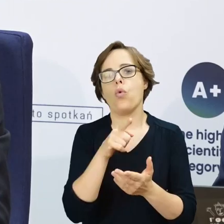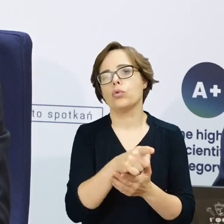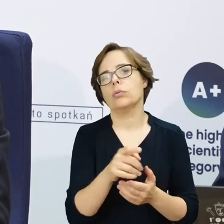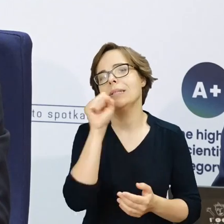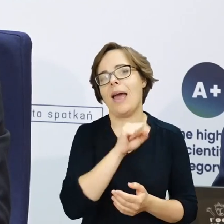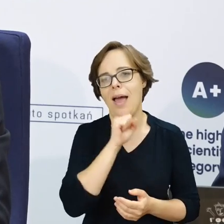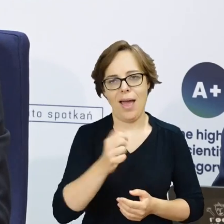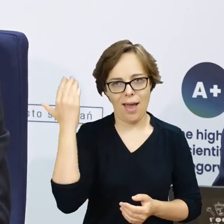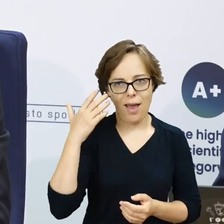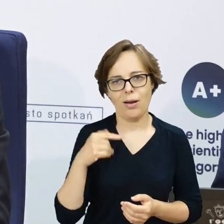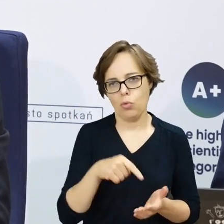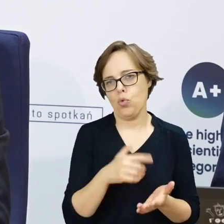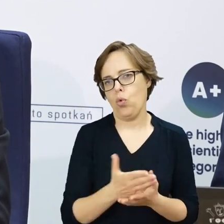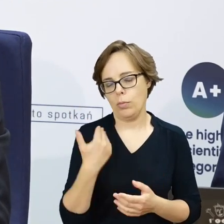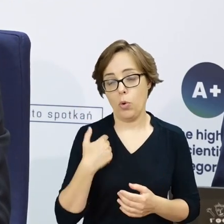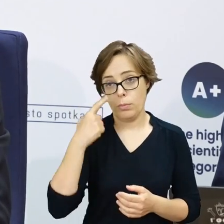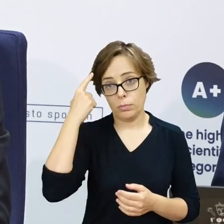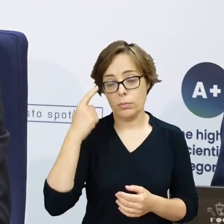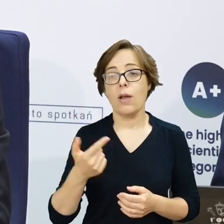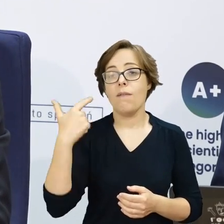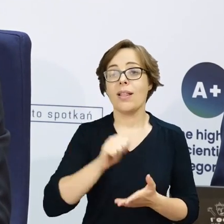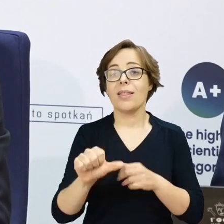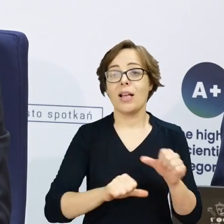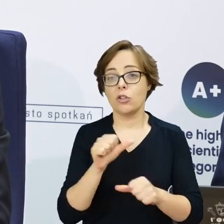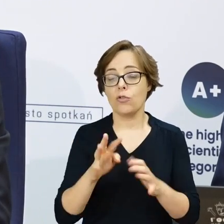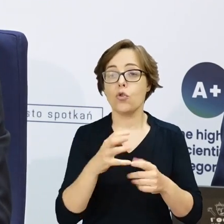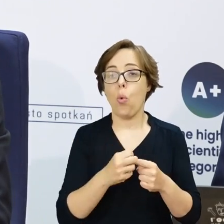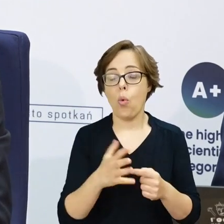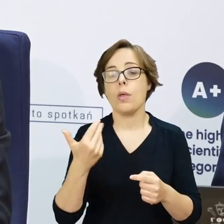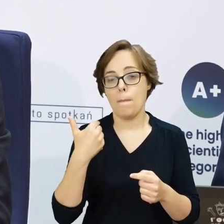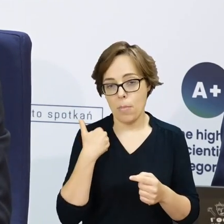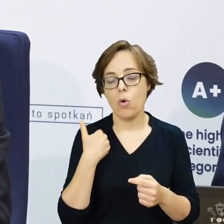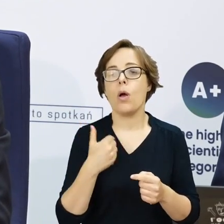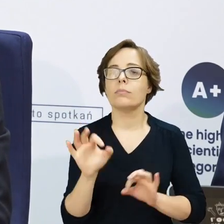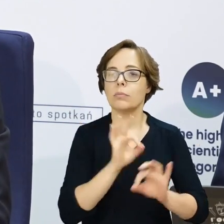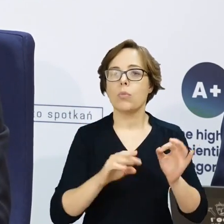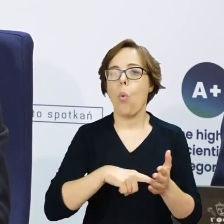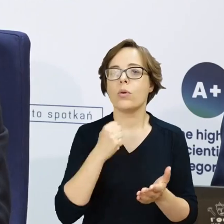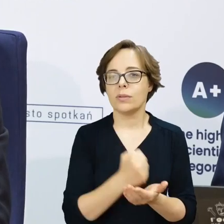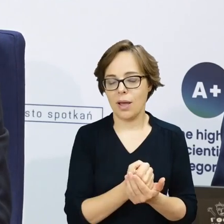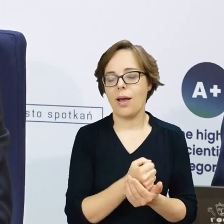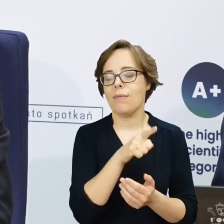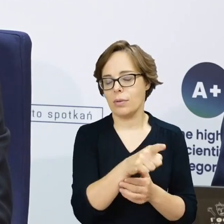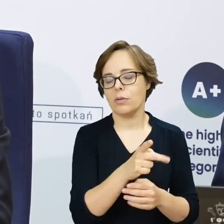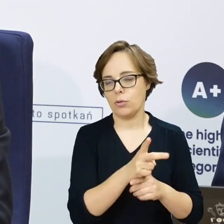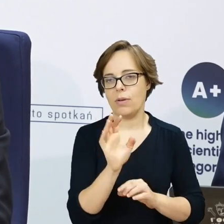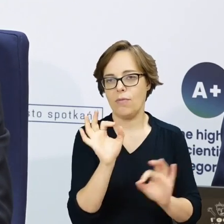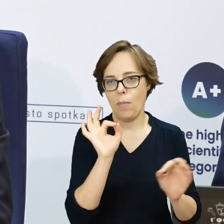że 29 grudnia 2011 roku weszła w życie nowelizacja ustawy o dostępie do informacji publicznej, która przy